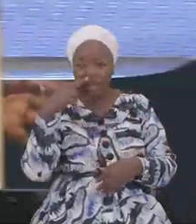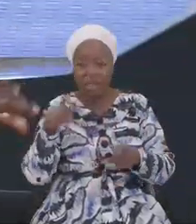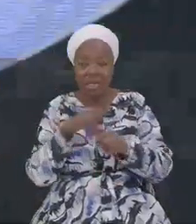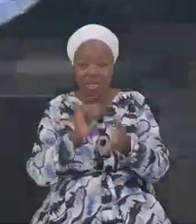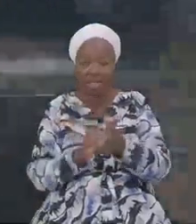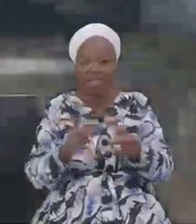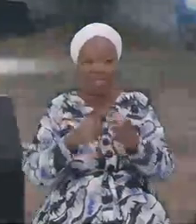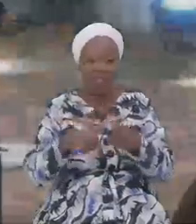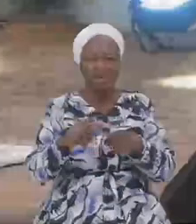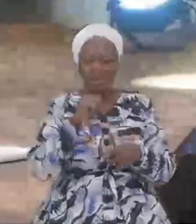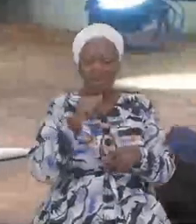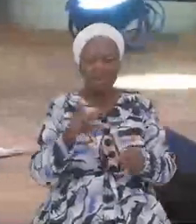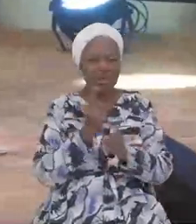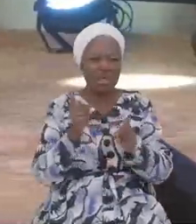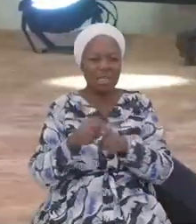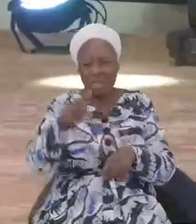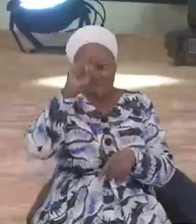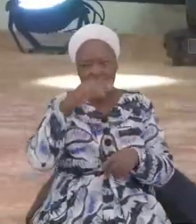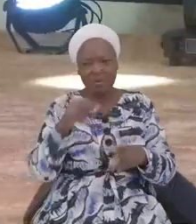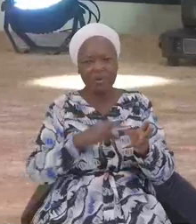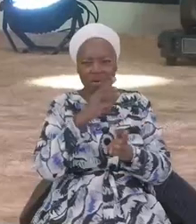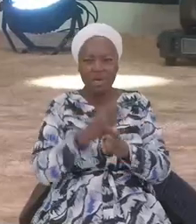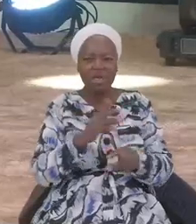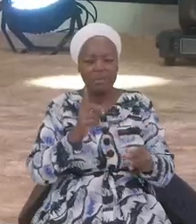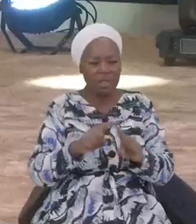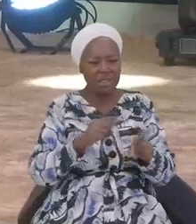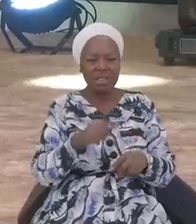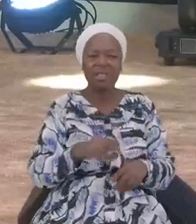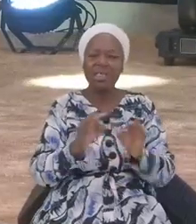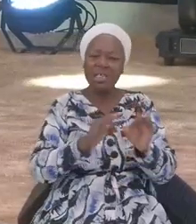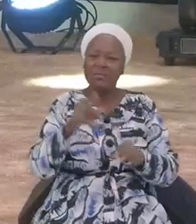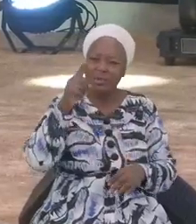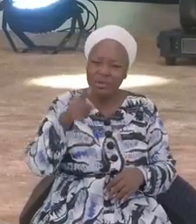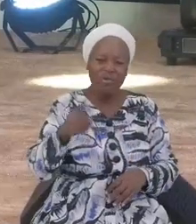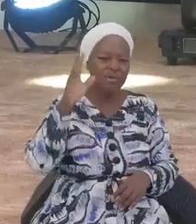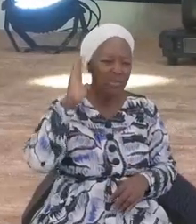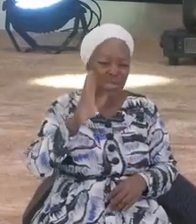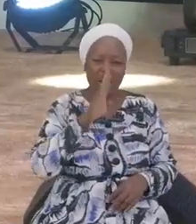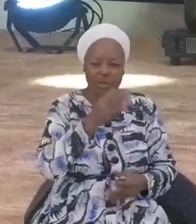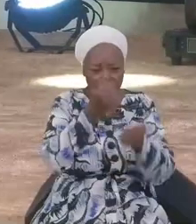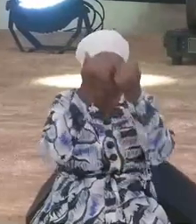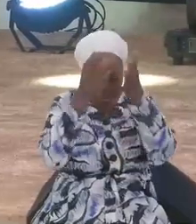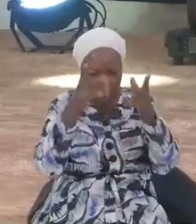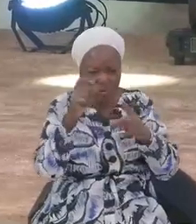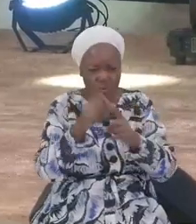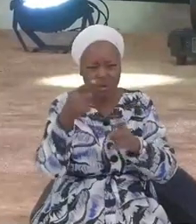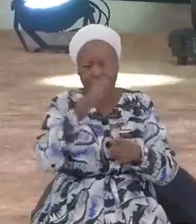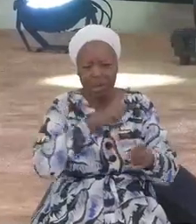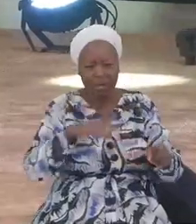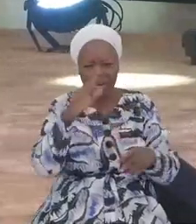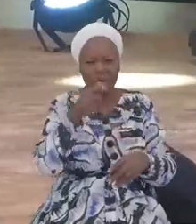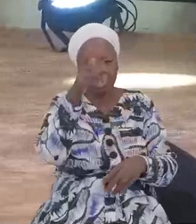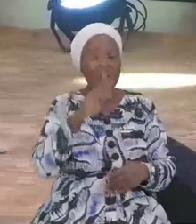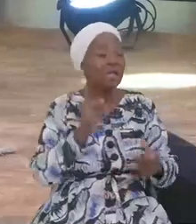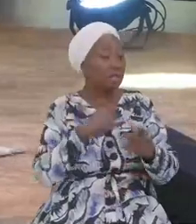si vous ne faites pas les choses que les Égyptiens font, il dit, si tu es obéissant à la voix de l'Éternel ton Dieu,